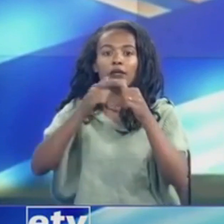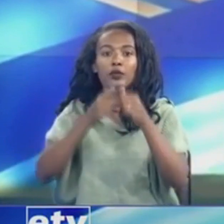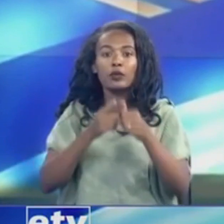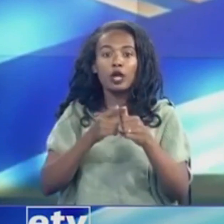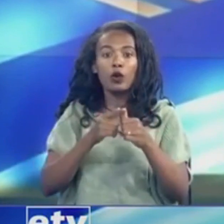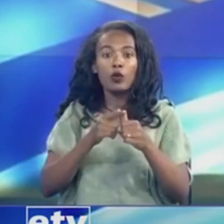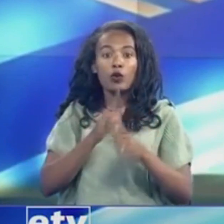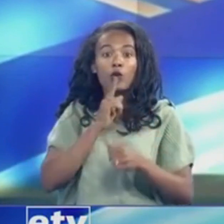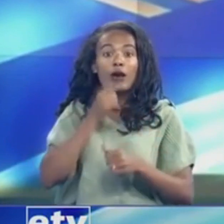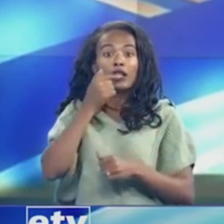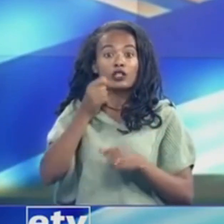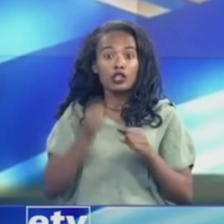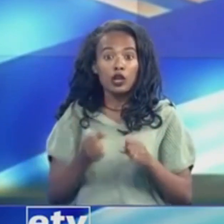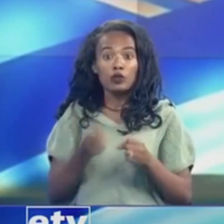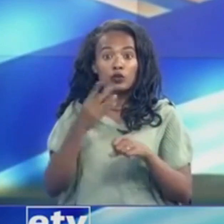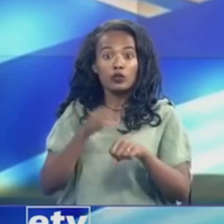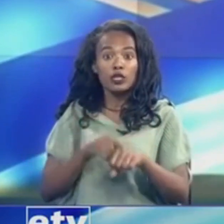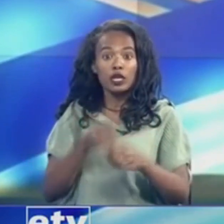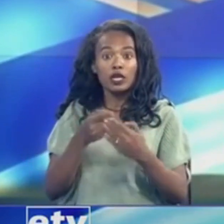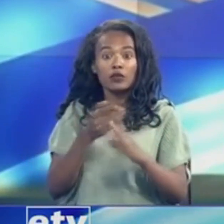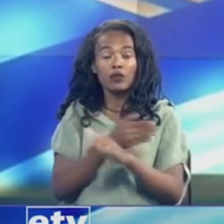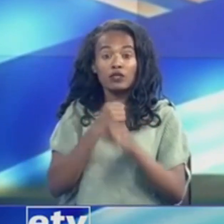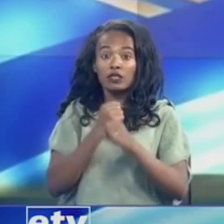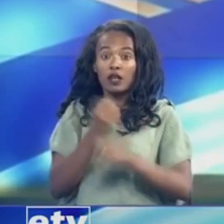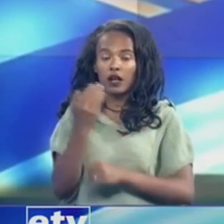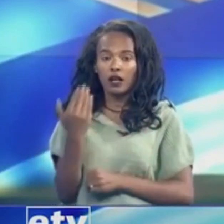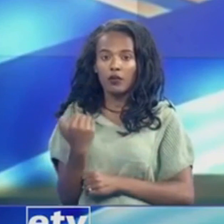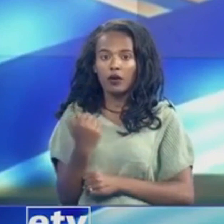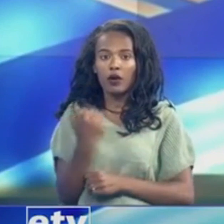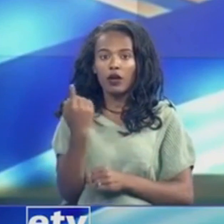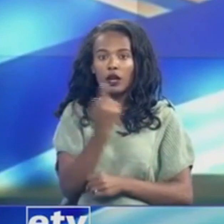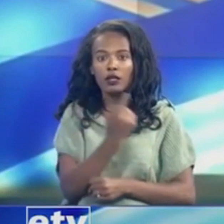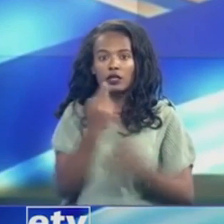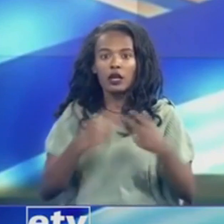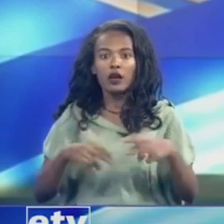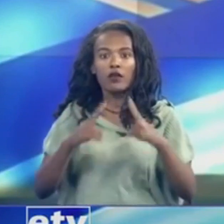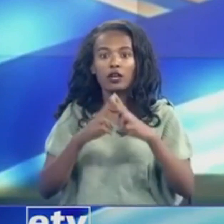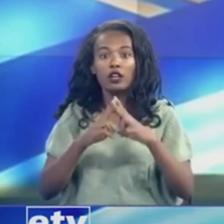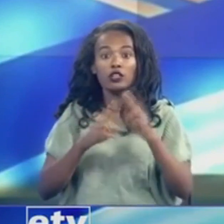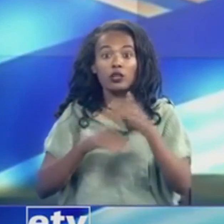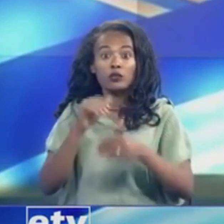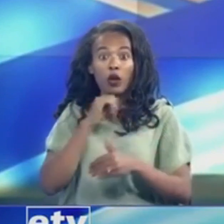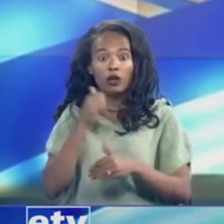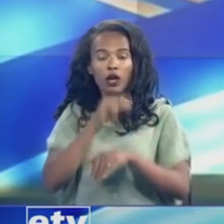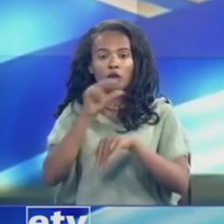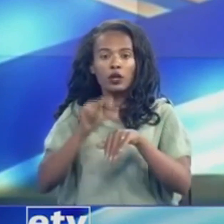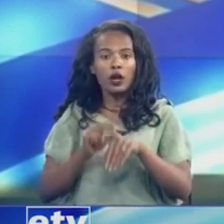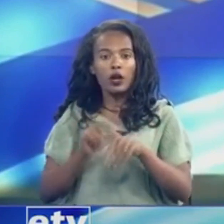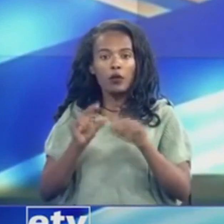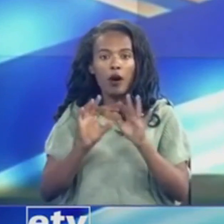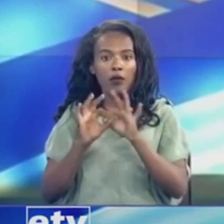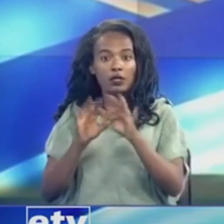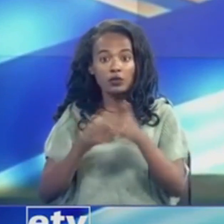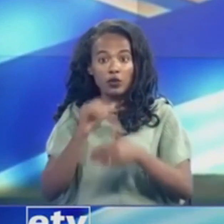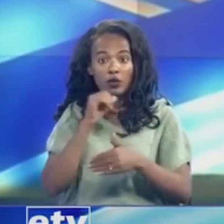ነው ማለት ይችላልው ነው። ብዙ ጊዜ እንደውም ከዚህ በፊት ሲሰራ የነበረ አንዳንድ ጊዜ ከፌዴሬሽንም ሳይወርድ ከብሔራዊ ማህበራትም ሳይወርድ